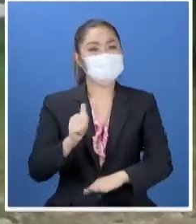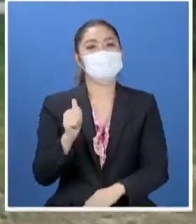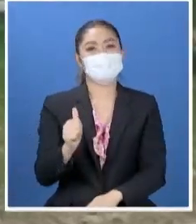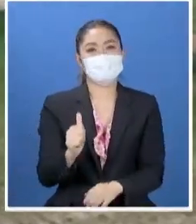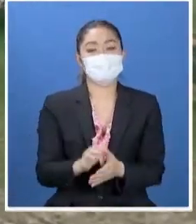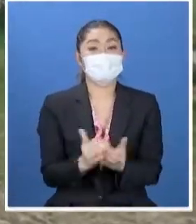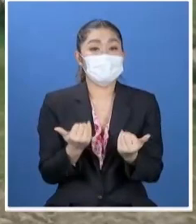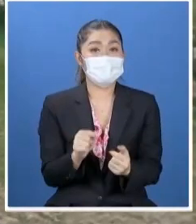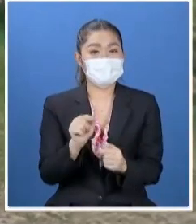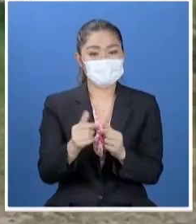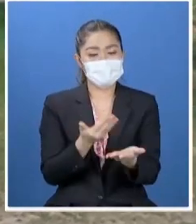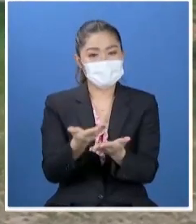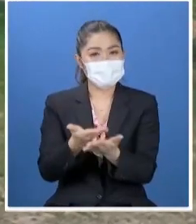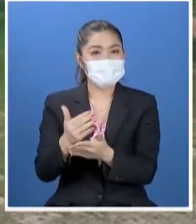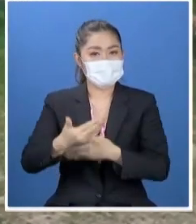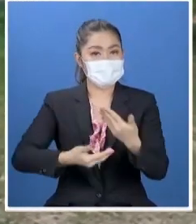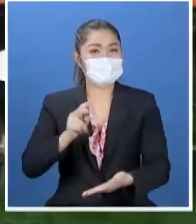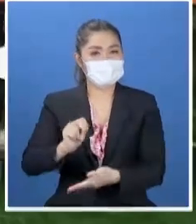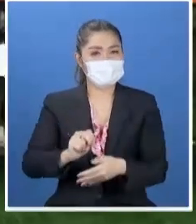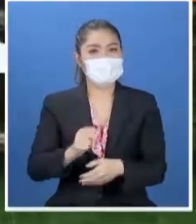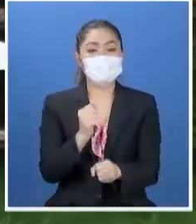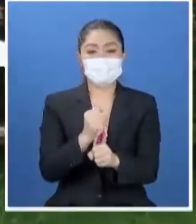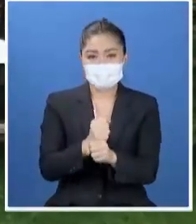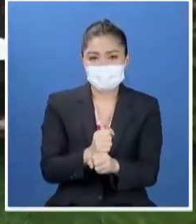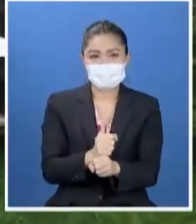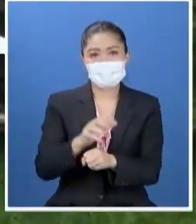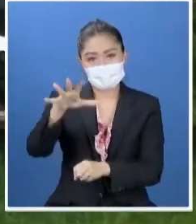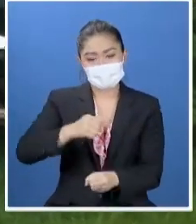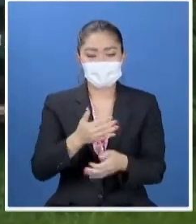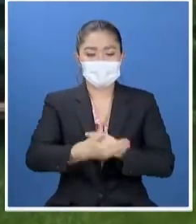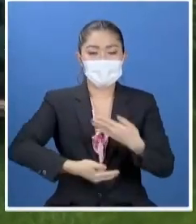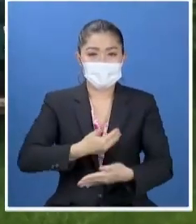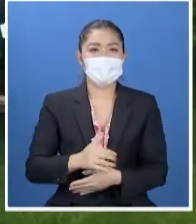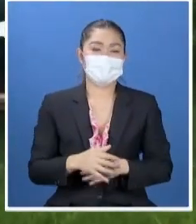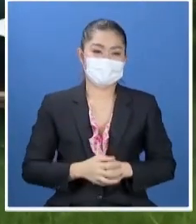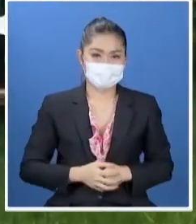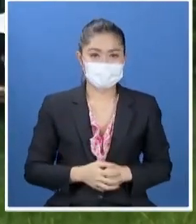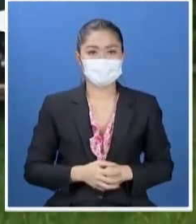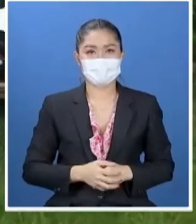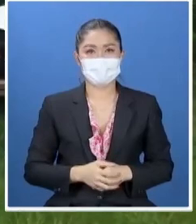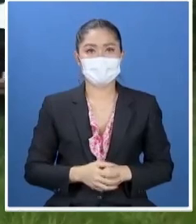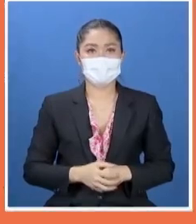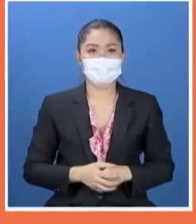ชีพและยังเลือกซื้อวัตถุดิบจากตลาดชาวบ้านที่ปลูกเอาไว้และนำมาขายกันเอง